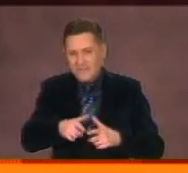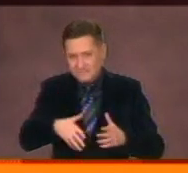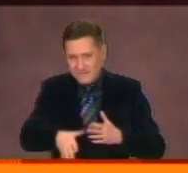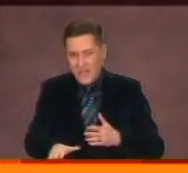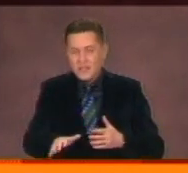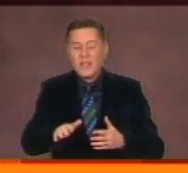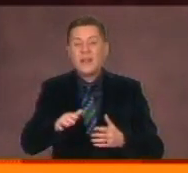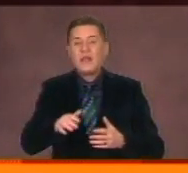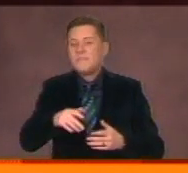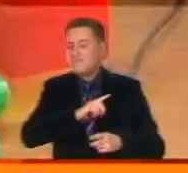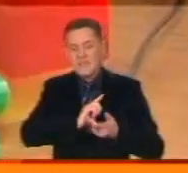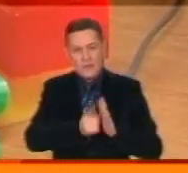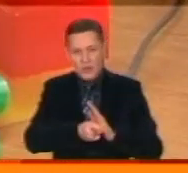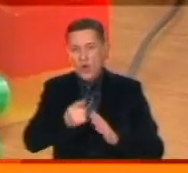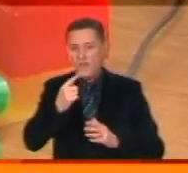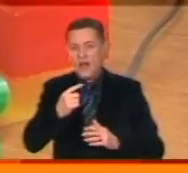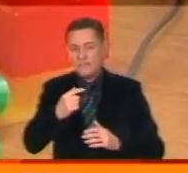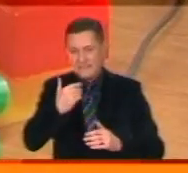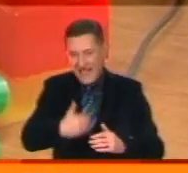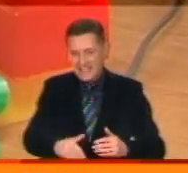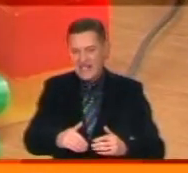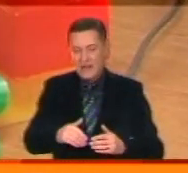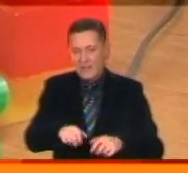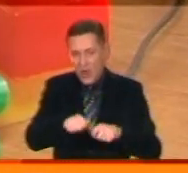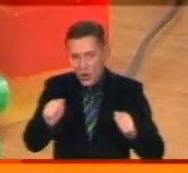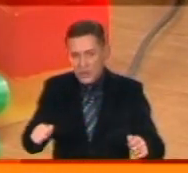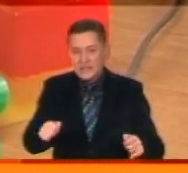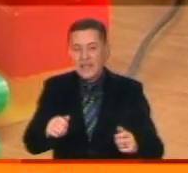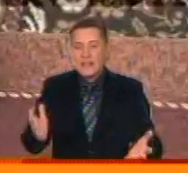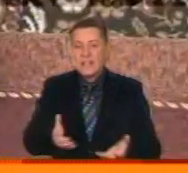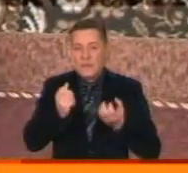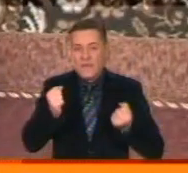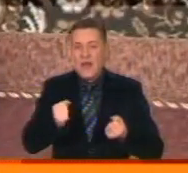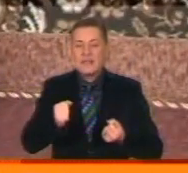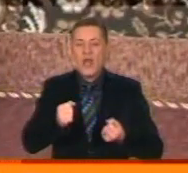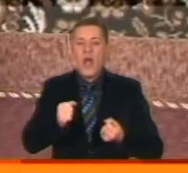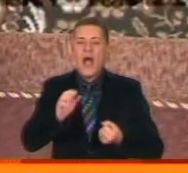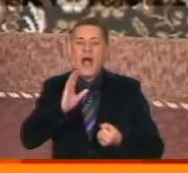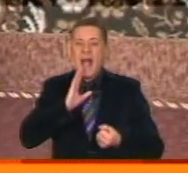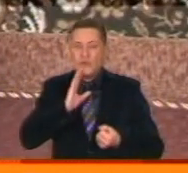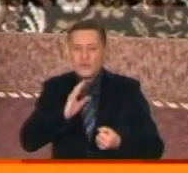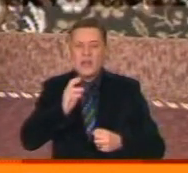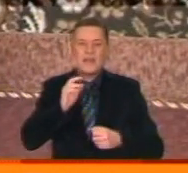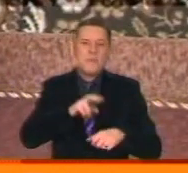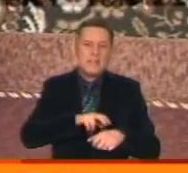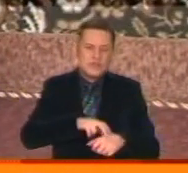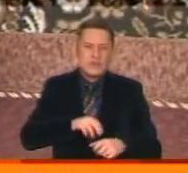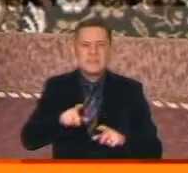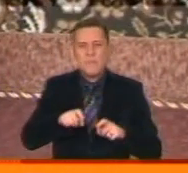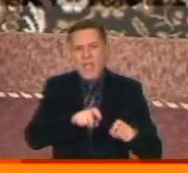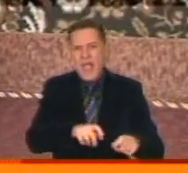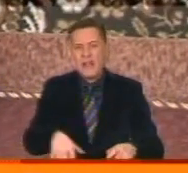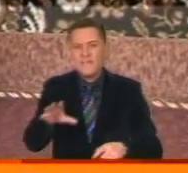довелося терново робити карв Рон и рятувати и маму и немовля акушерки девочки медсёстры там бегали всё делали